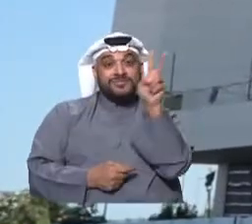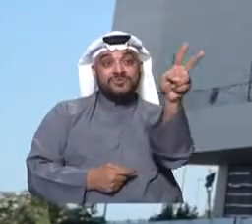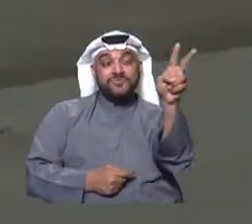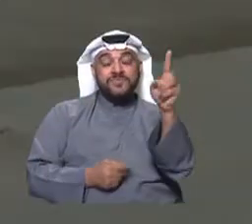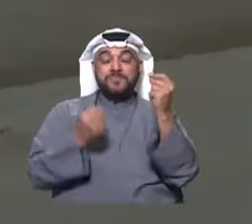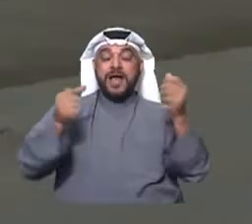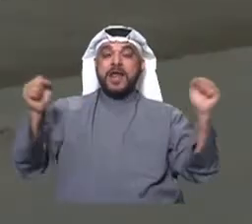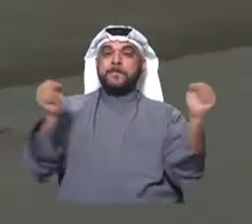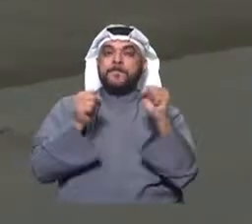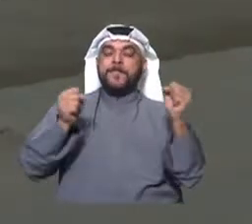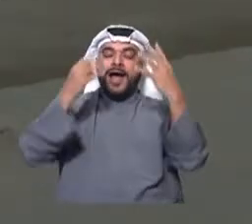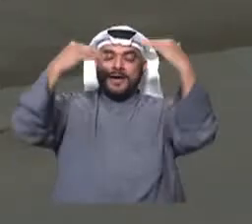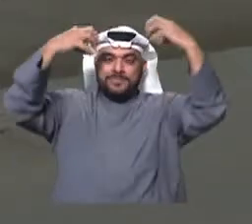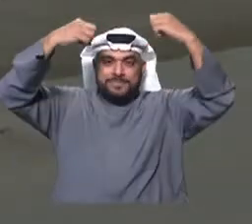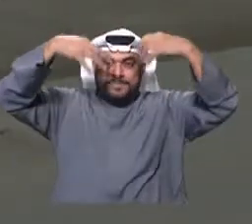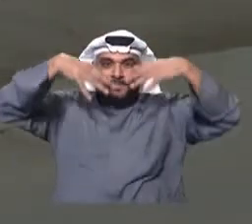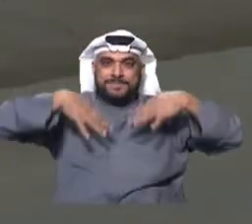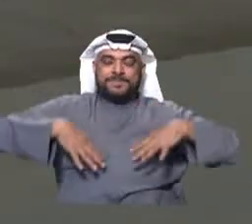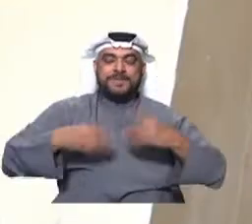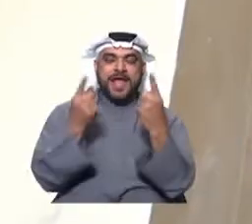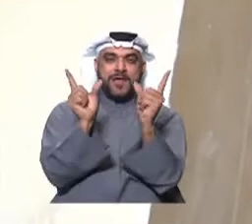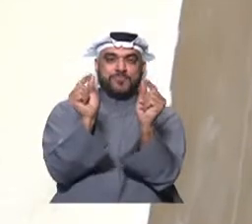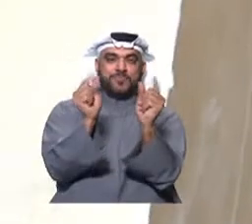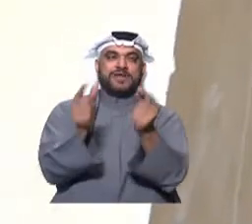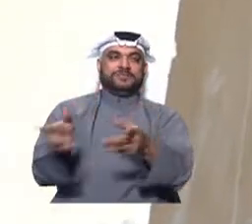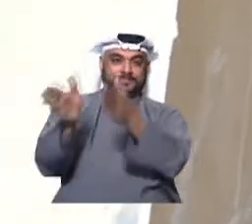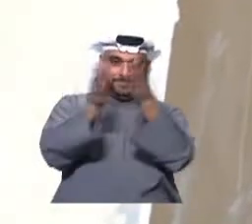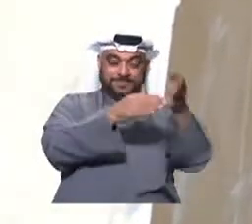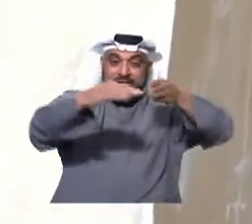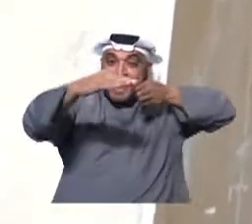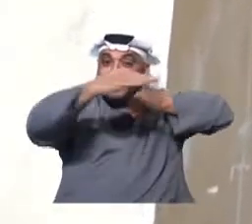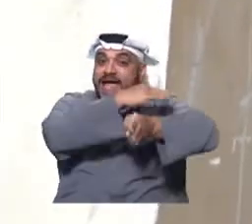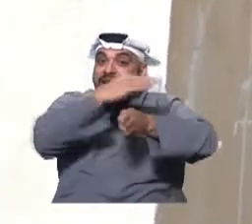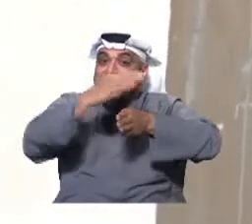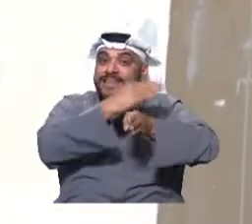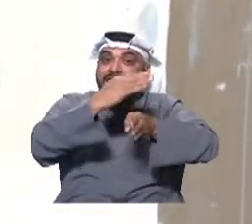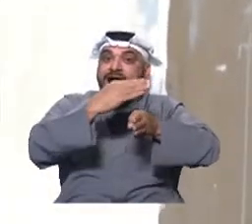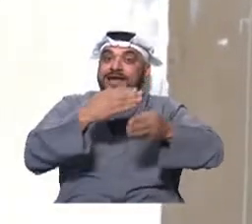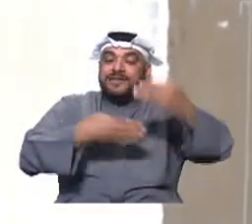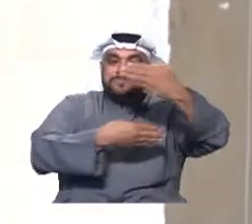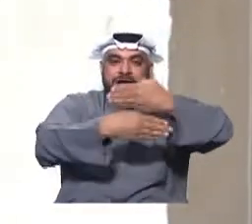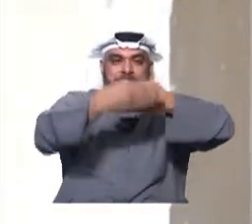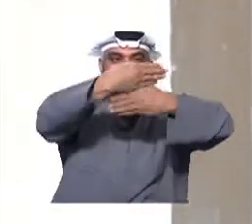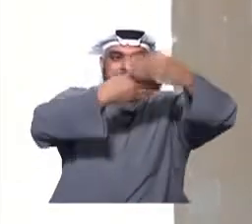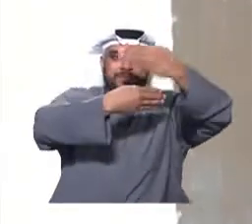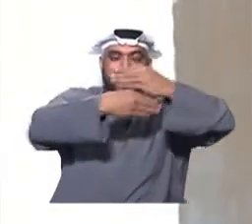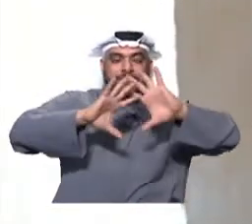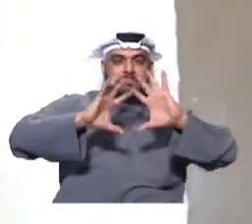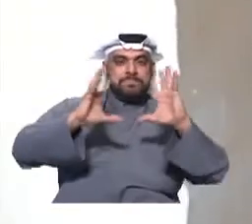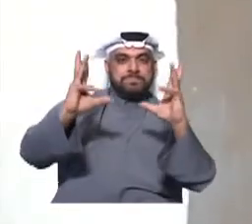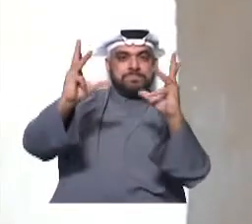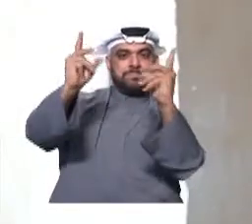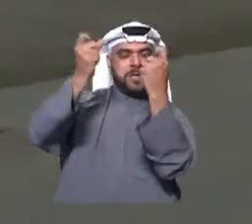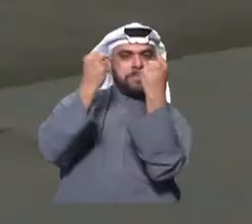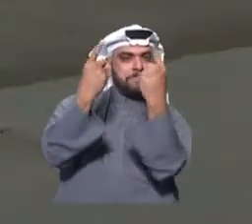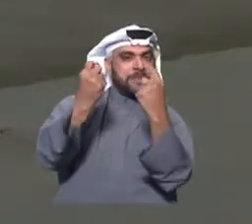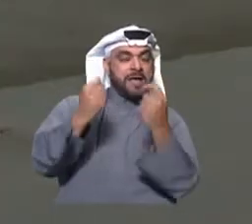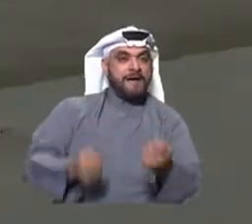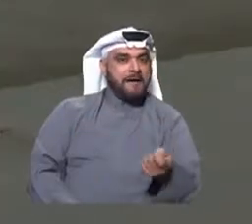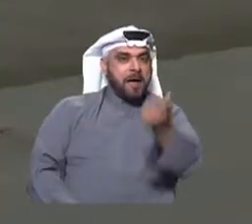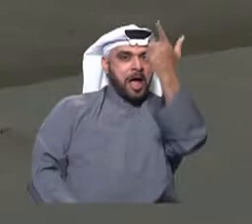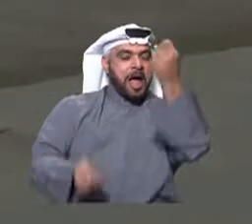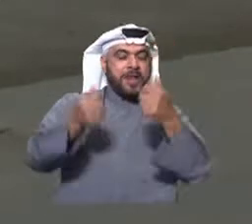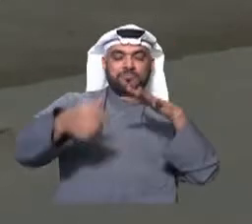لتوائم المبنى مع البيئة. وأيضا التصميم الداخلي للأماكن العامة بالمستشفى يحتوي على تكسيات فاخرة